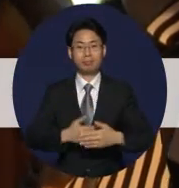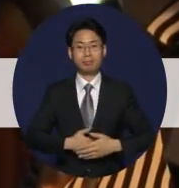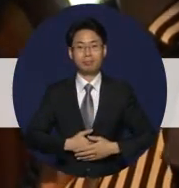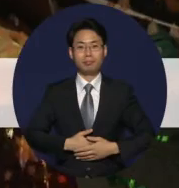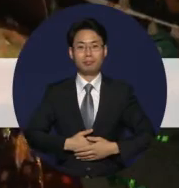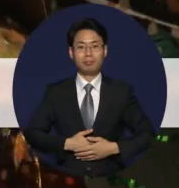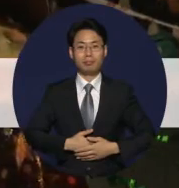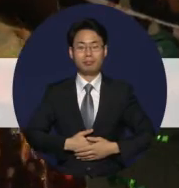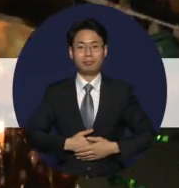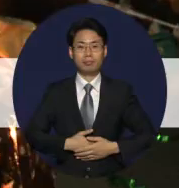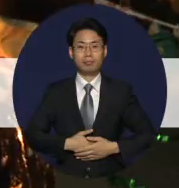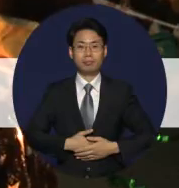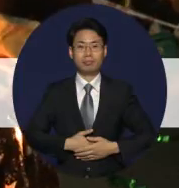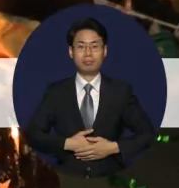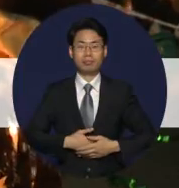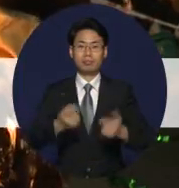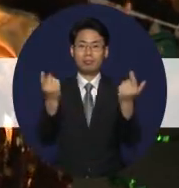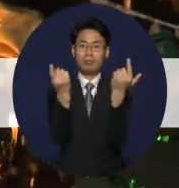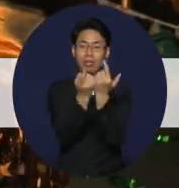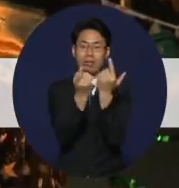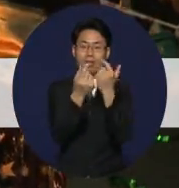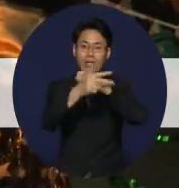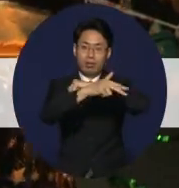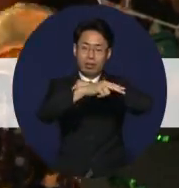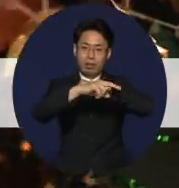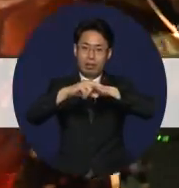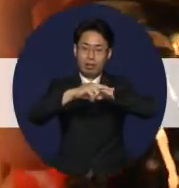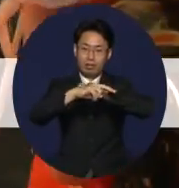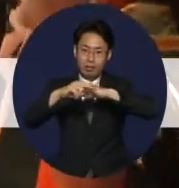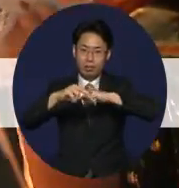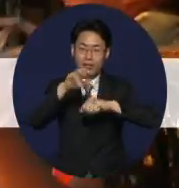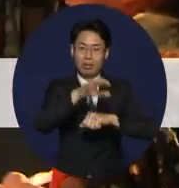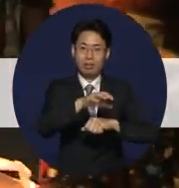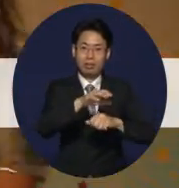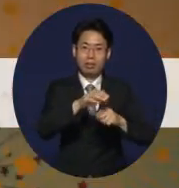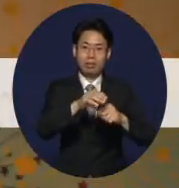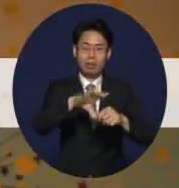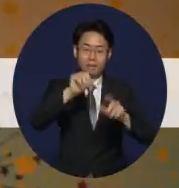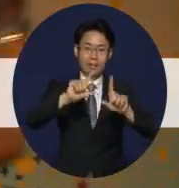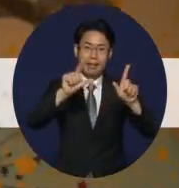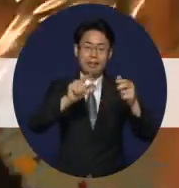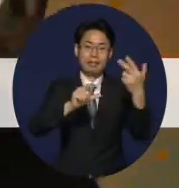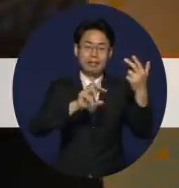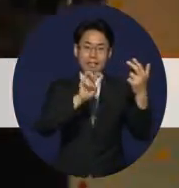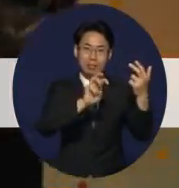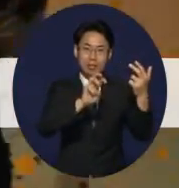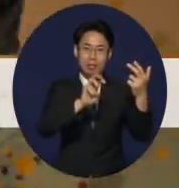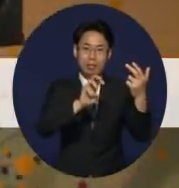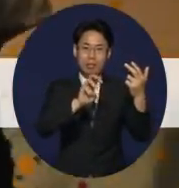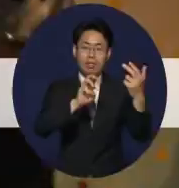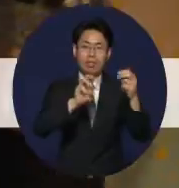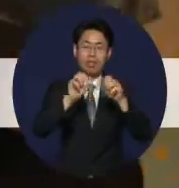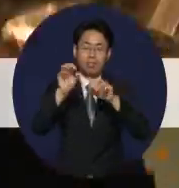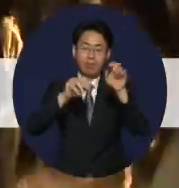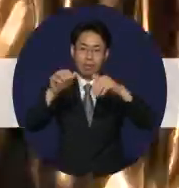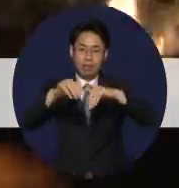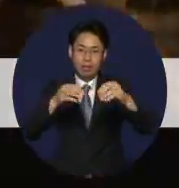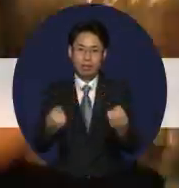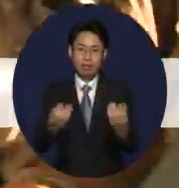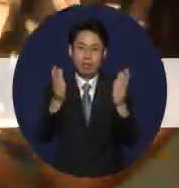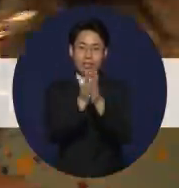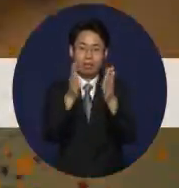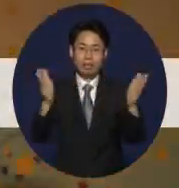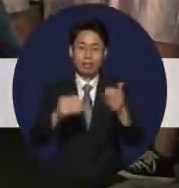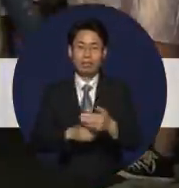구성됐습니다. 자세한 일정을 살펴보면 영일대 해수욕장에서는 축제 첫날인 7월 30일 포항 불빛 버스킹